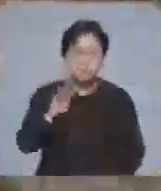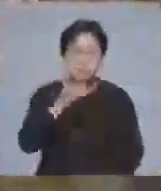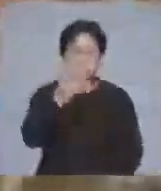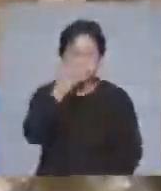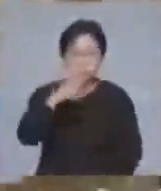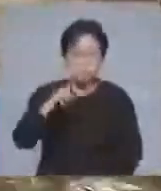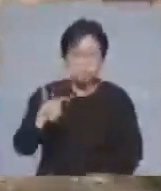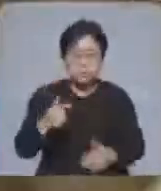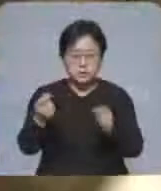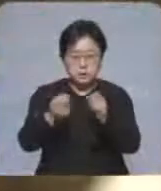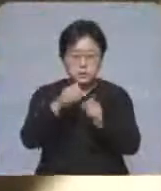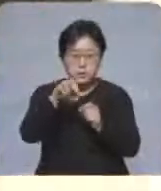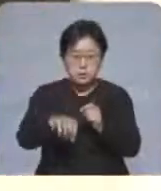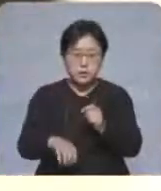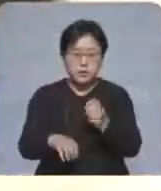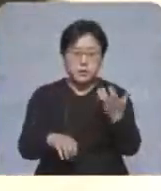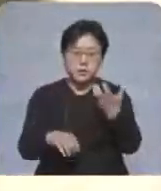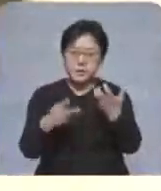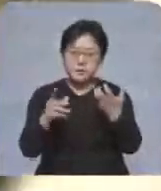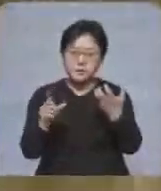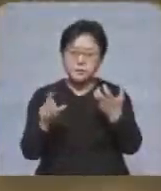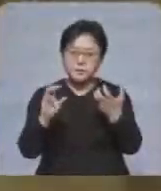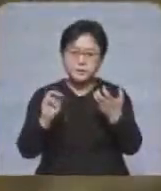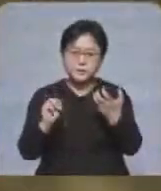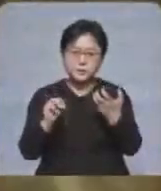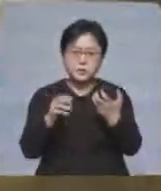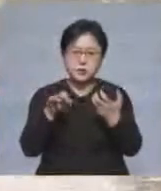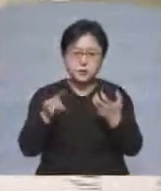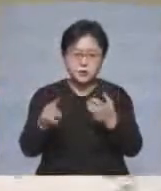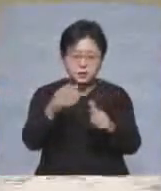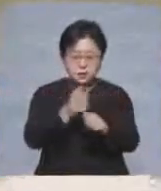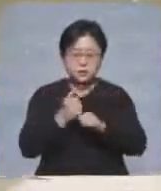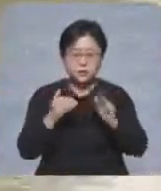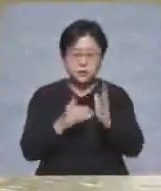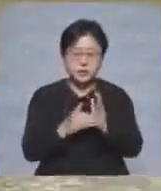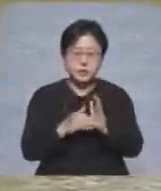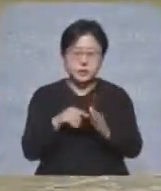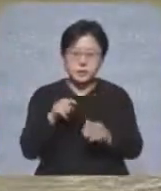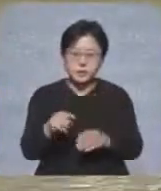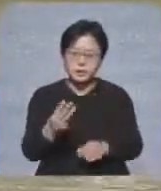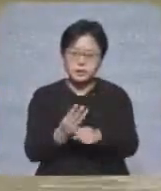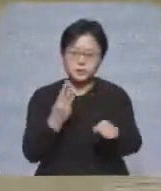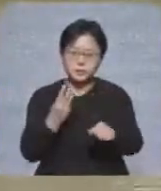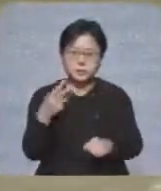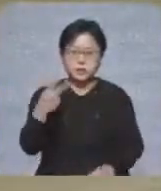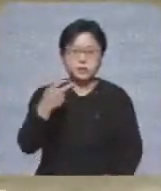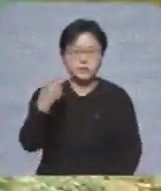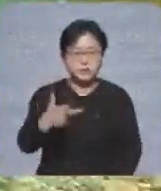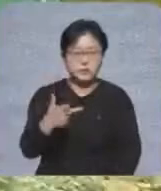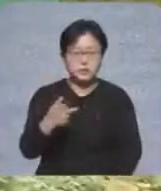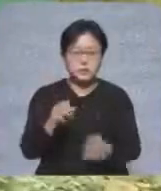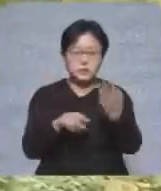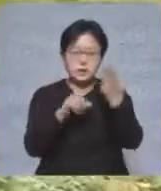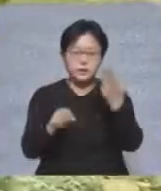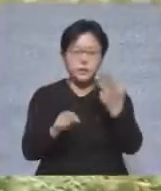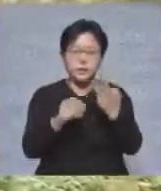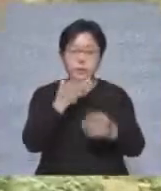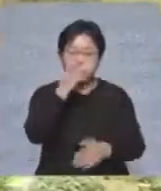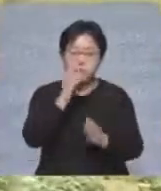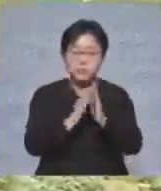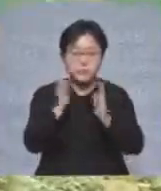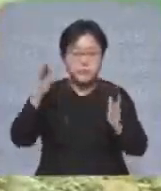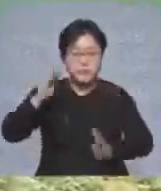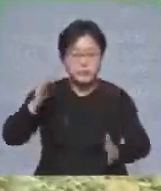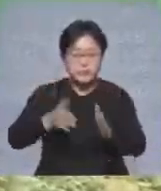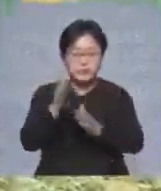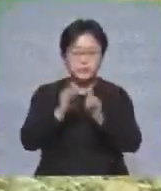순천 동천 인근에서 80cm 크기의 연어가 포획됐다며 이는 3년 전인 2017년 3월 순천만 인근